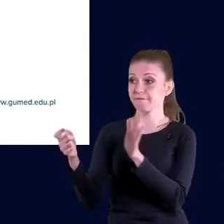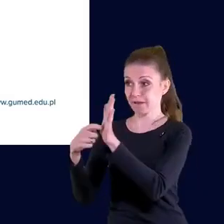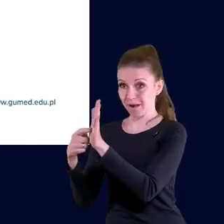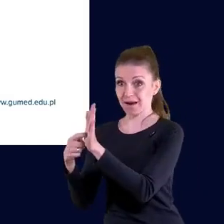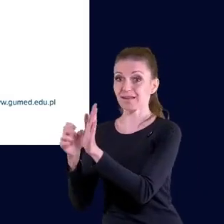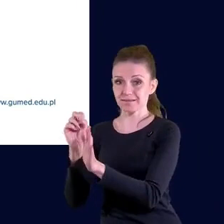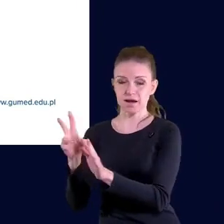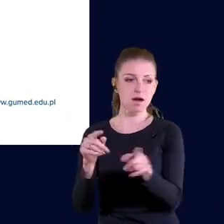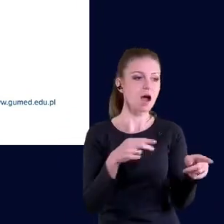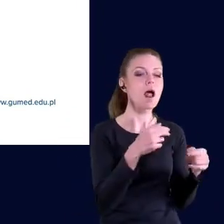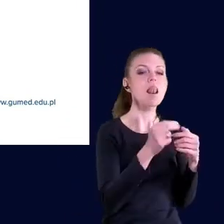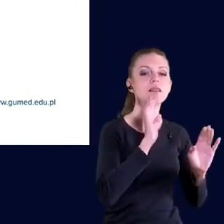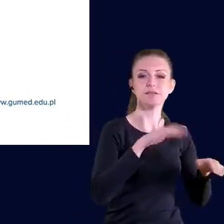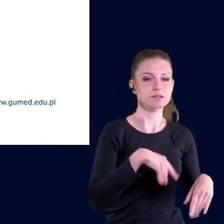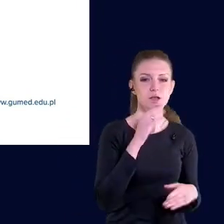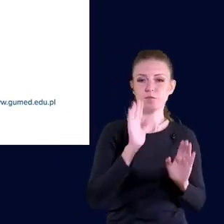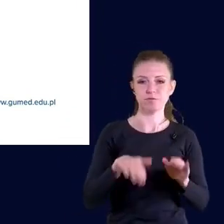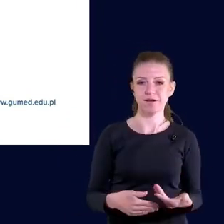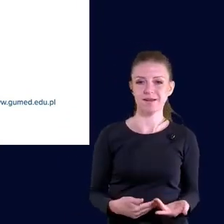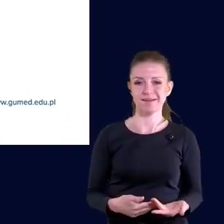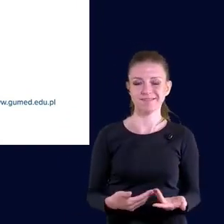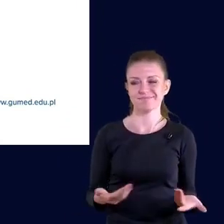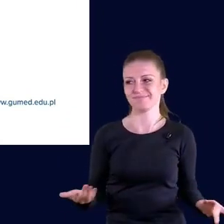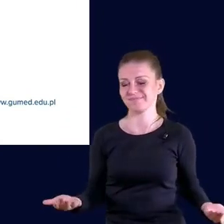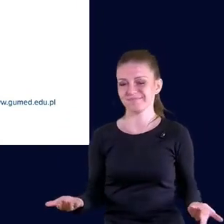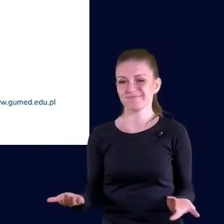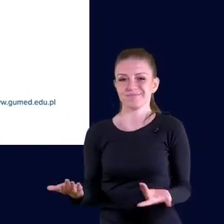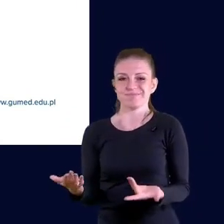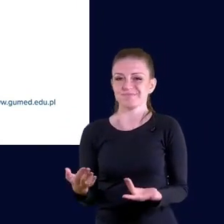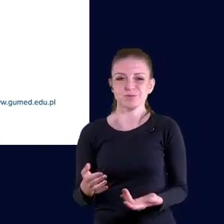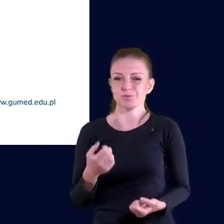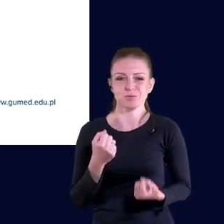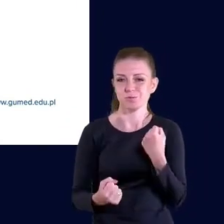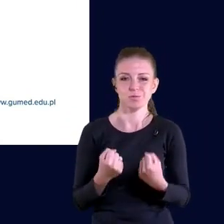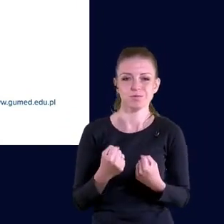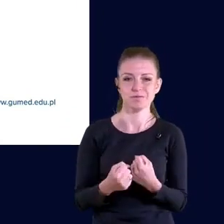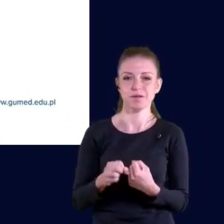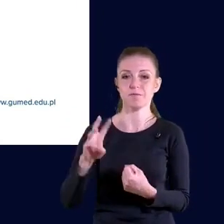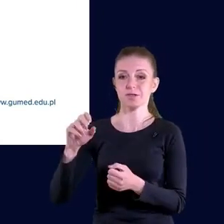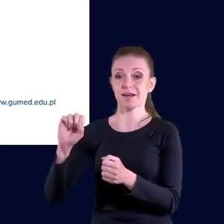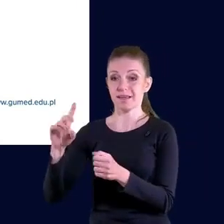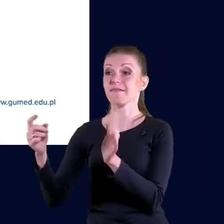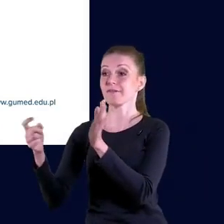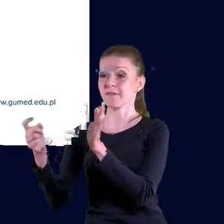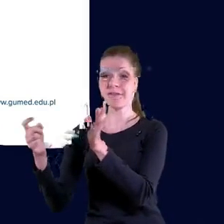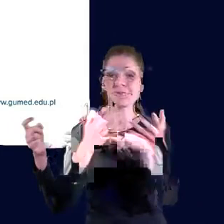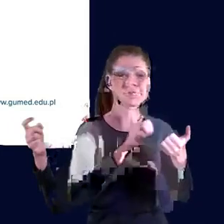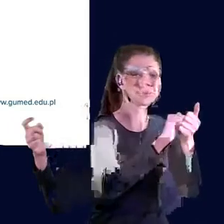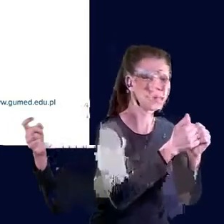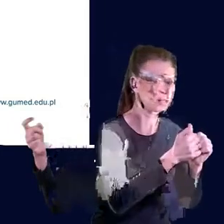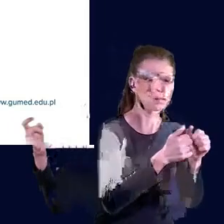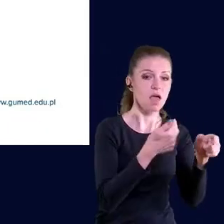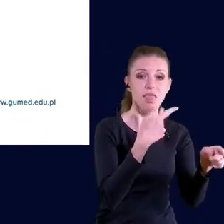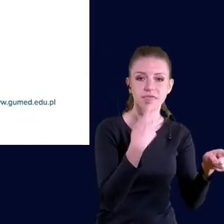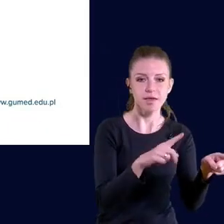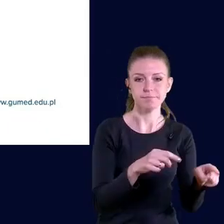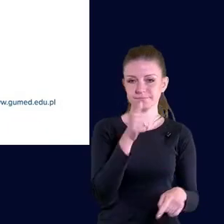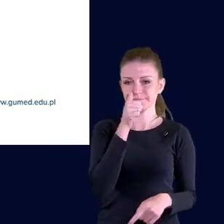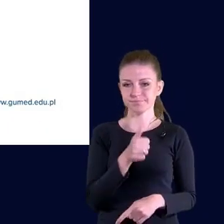właśnie tego typu dostosowania do standardów wcg Poproszę jeszcze o jeden slajd